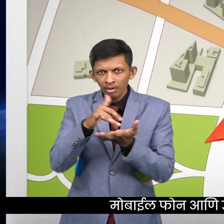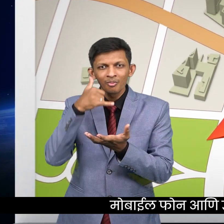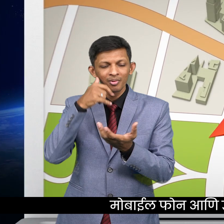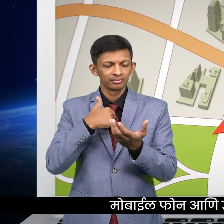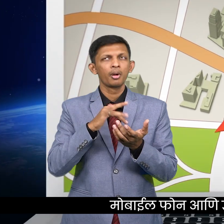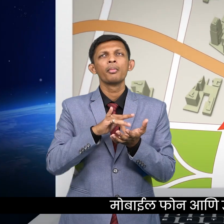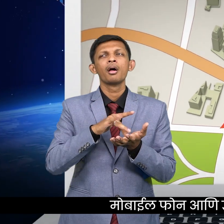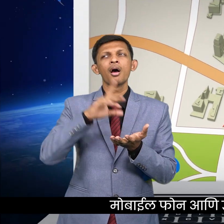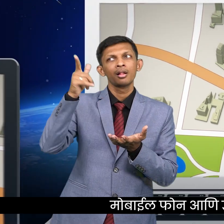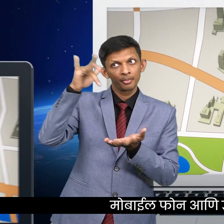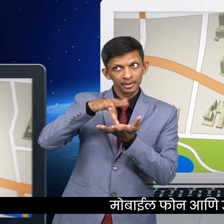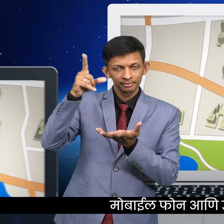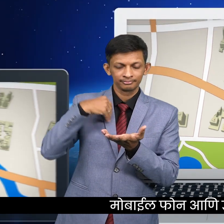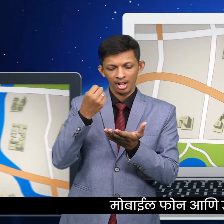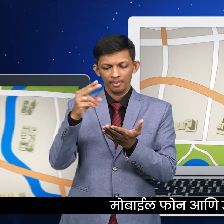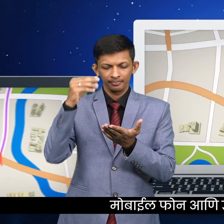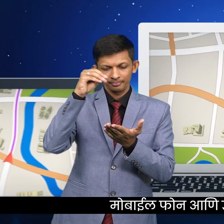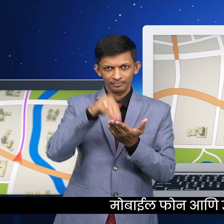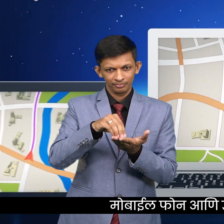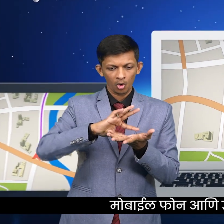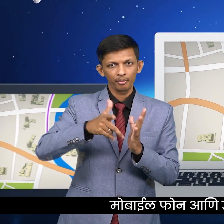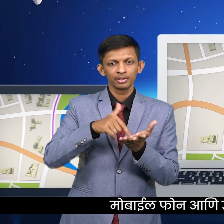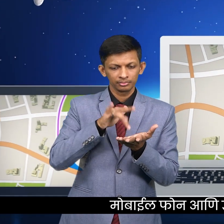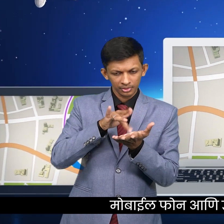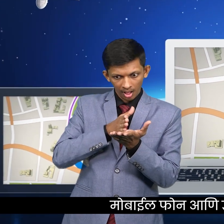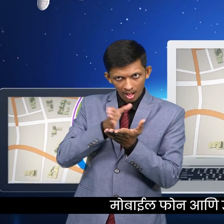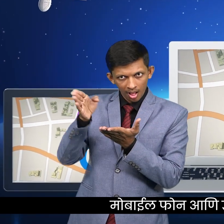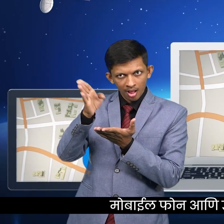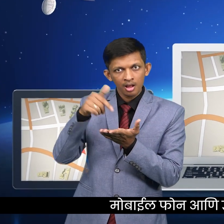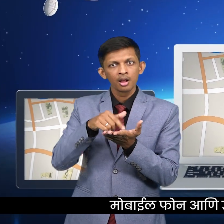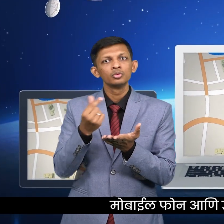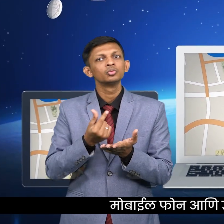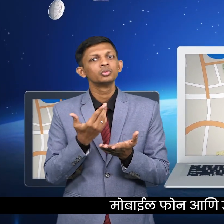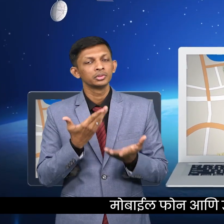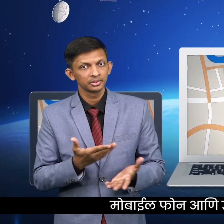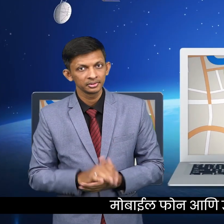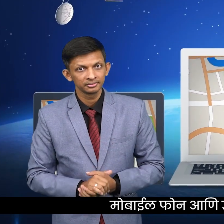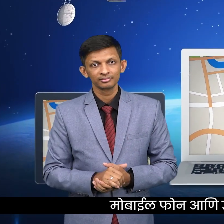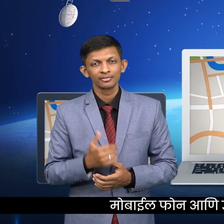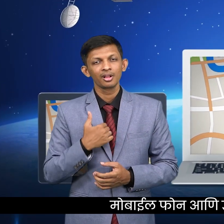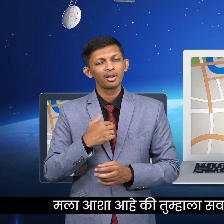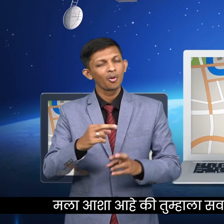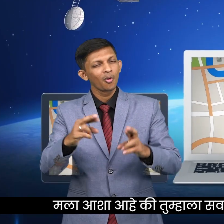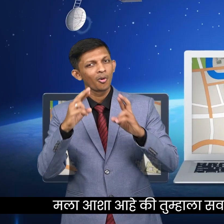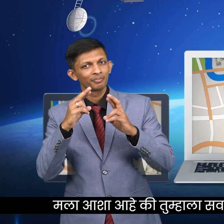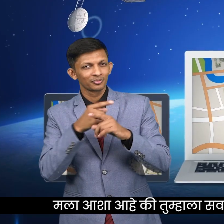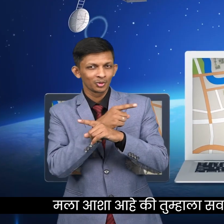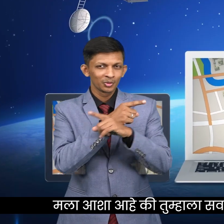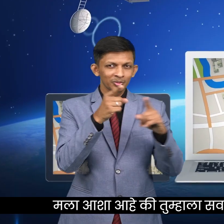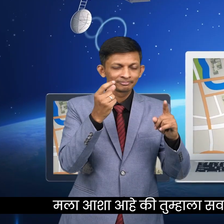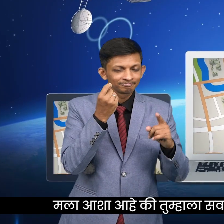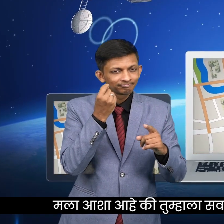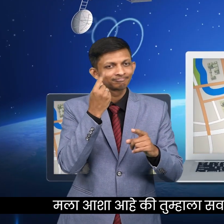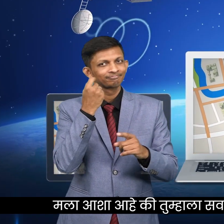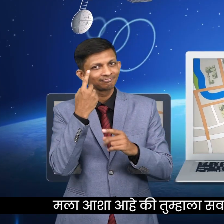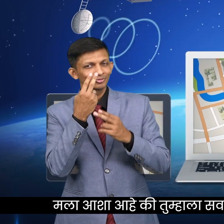मोबाईल फोन आणि उपकरणांवरून दिशा दाखवतो. मला आशा